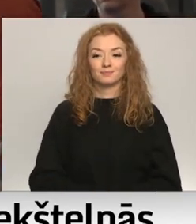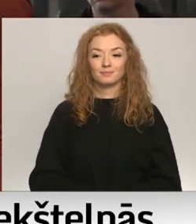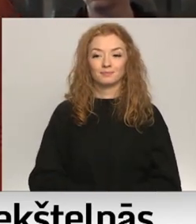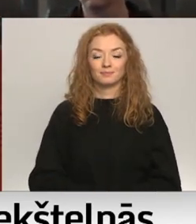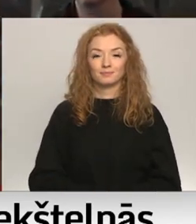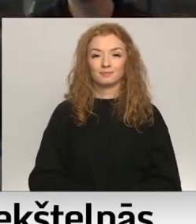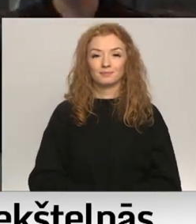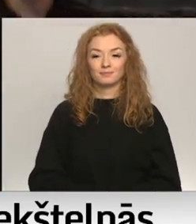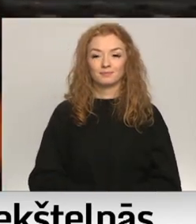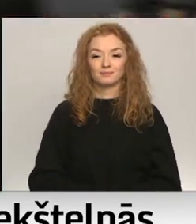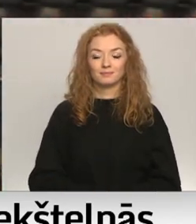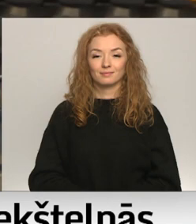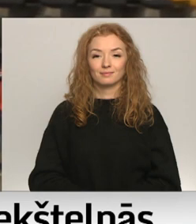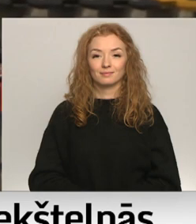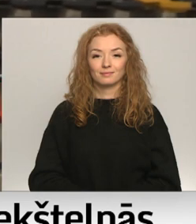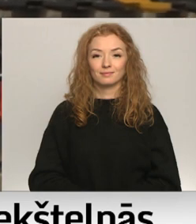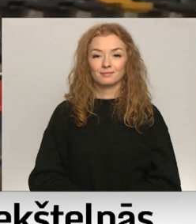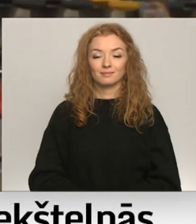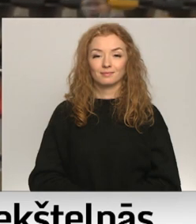Easy.